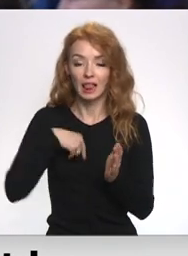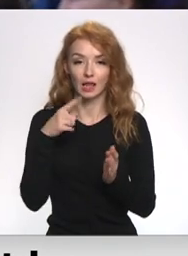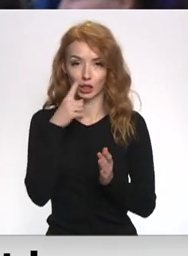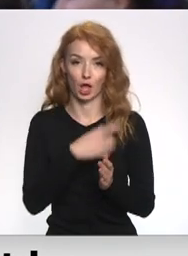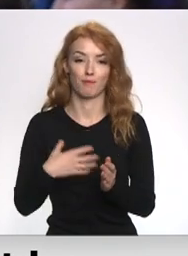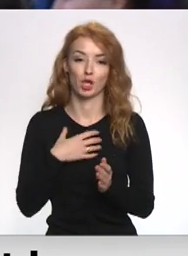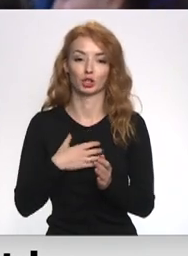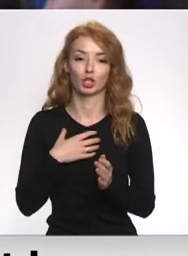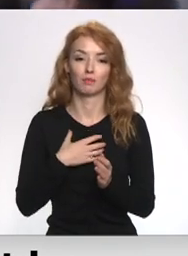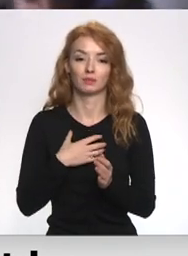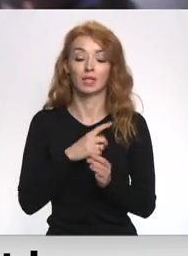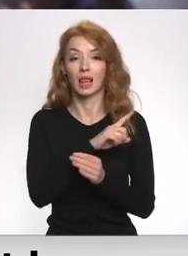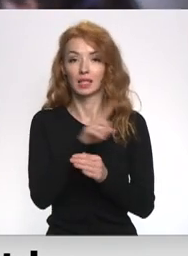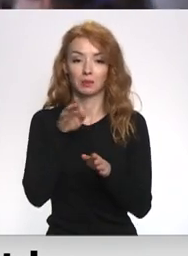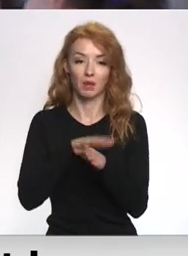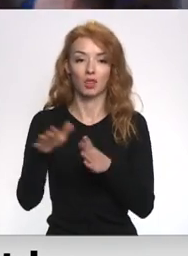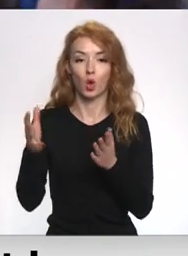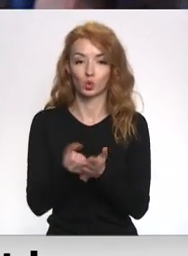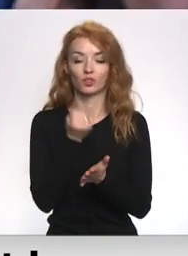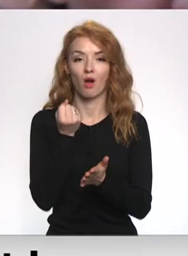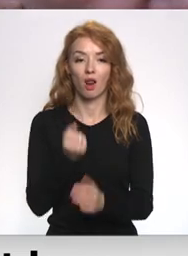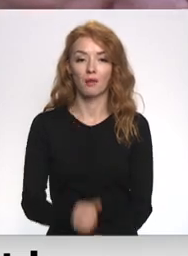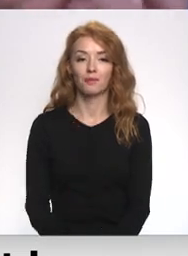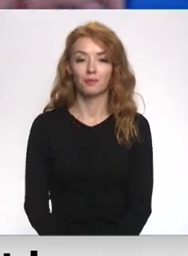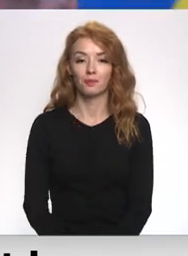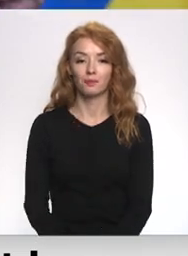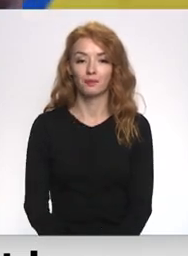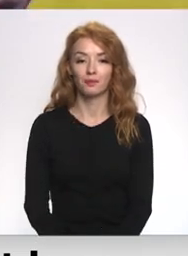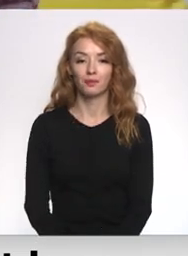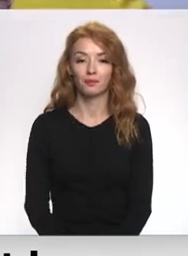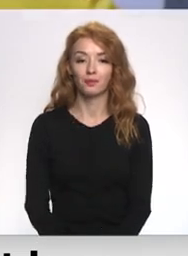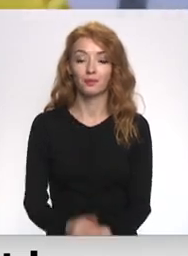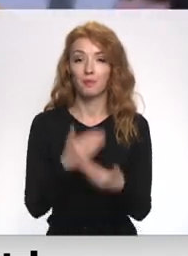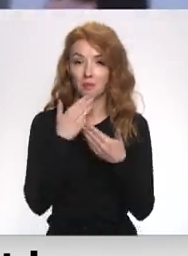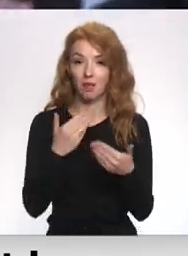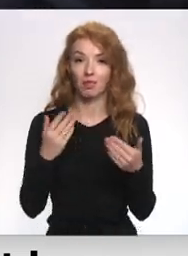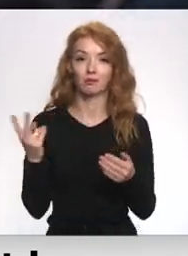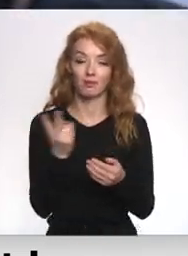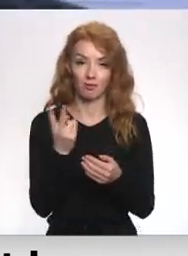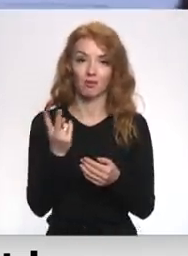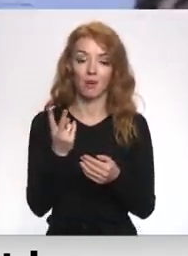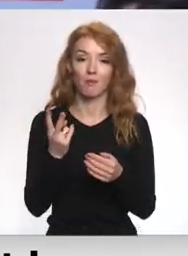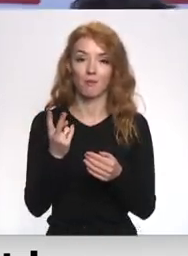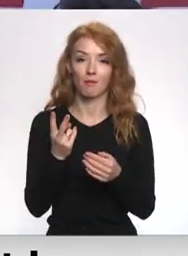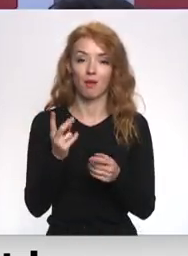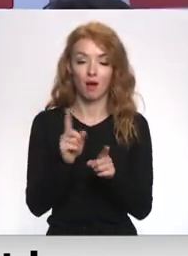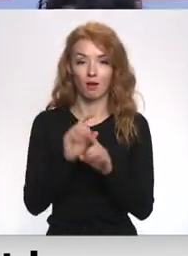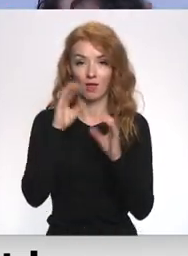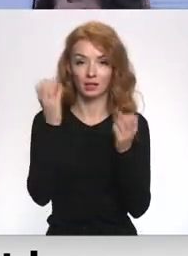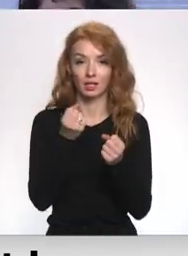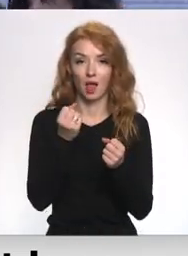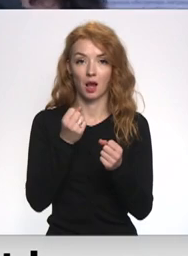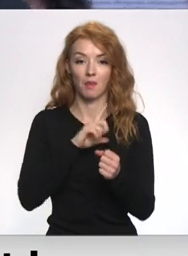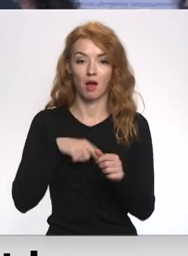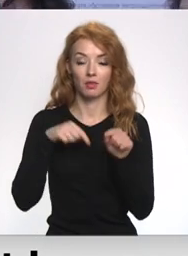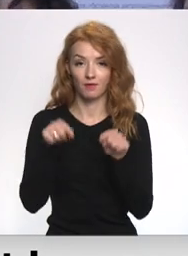cik tas būs nepieciešams līdz pilnai uzvarai. Paldies, Džekup. Paldies, tas bija Ukrainas vēstnieks Latvijā Aleksandrs Miščenko, un